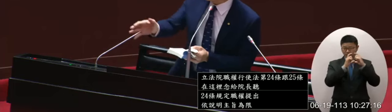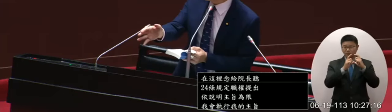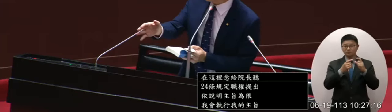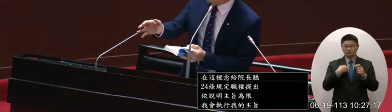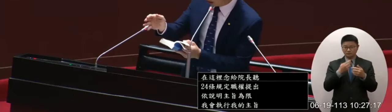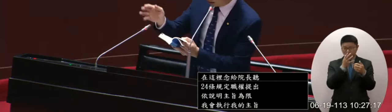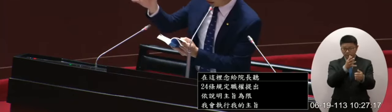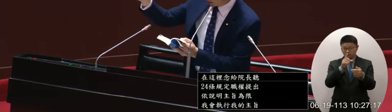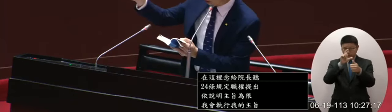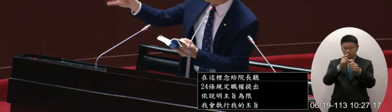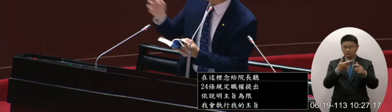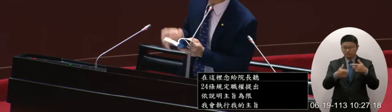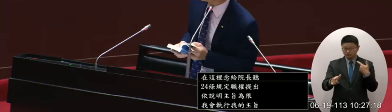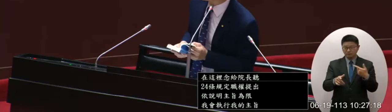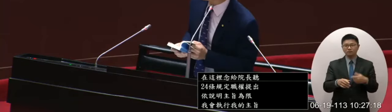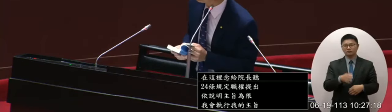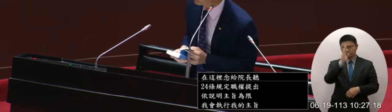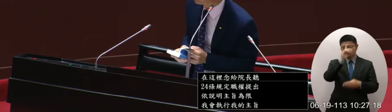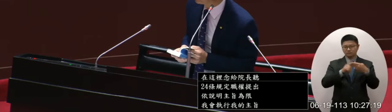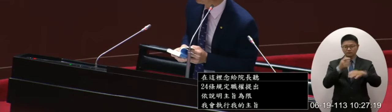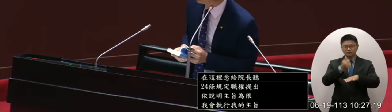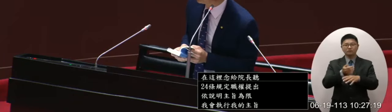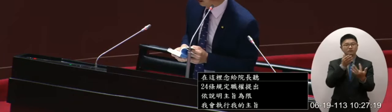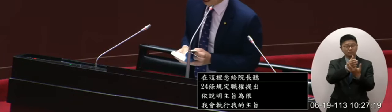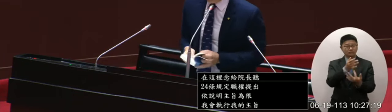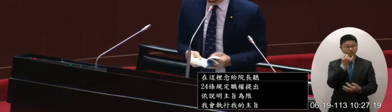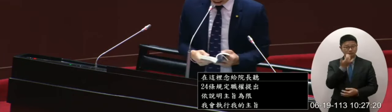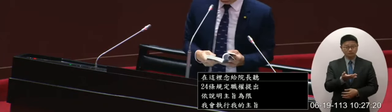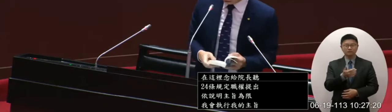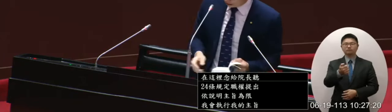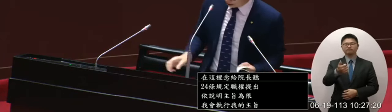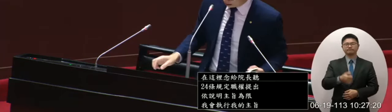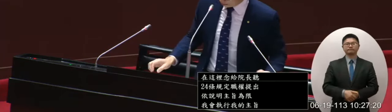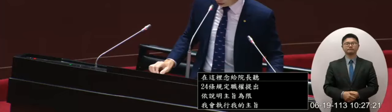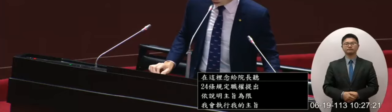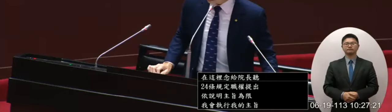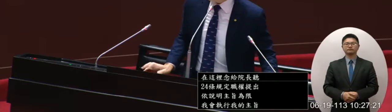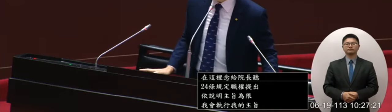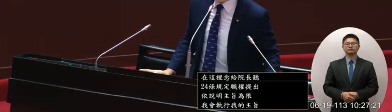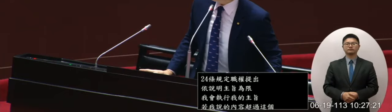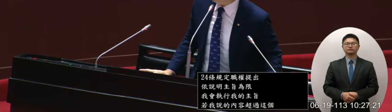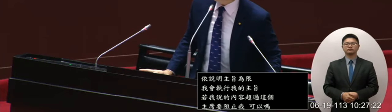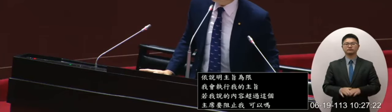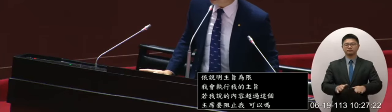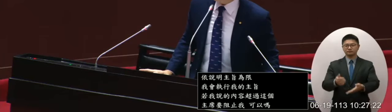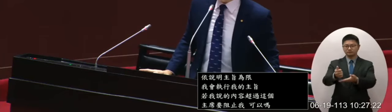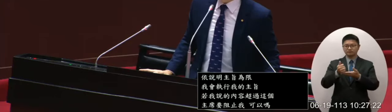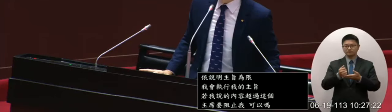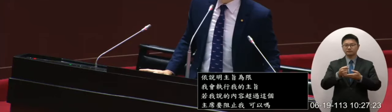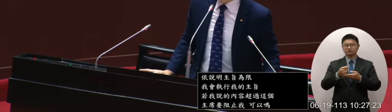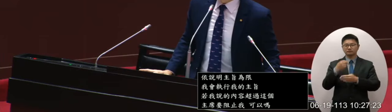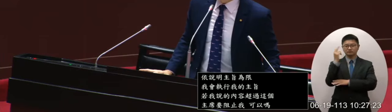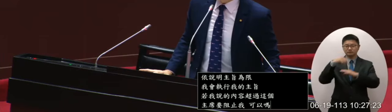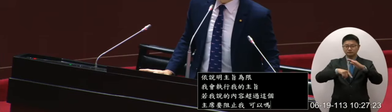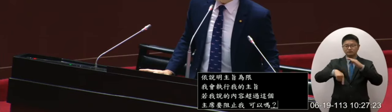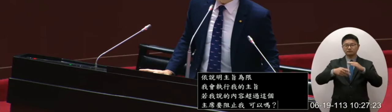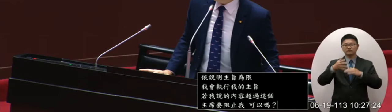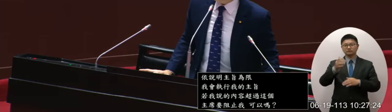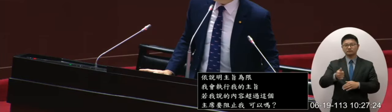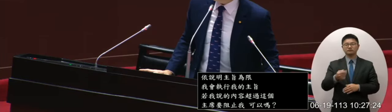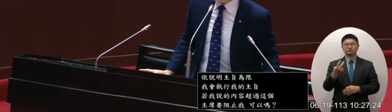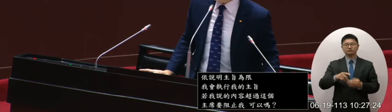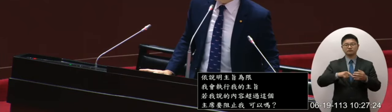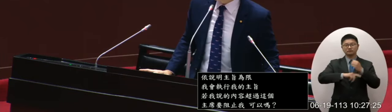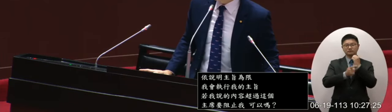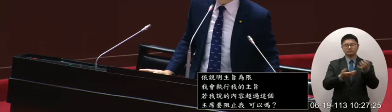出我质询的范围之外，也要请主席制止，可以吗？好，谢谢。好，那么就有请我们院长。好，还有